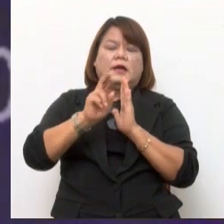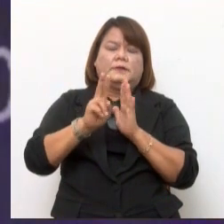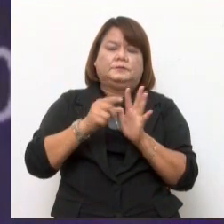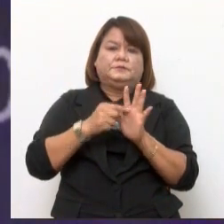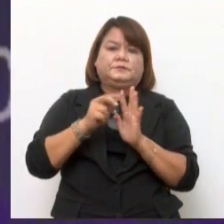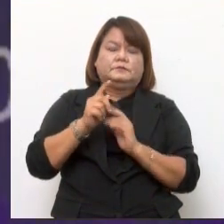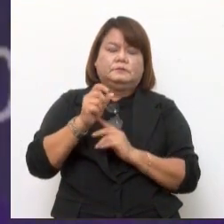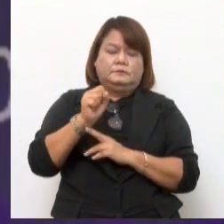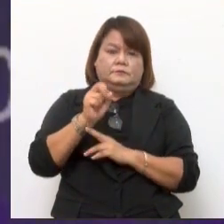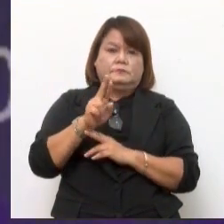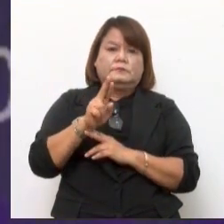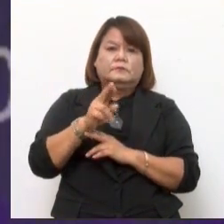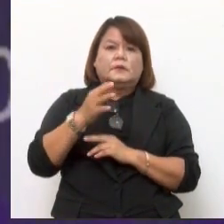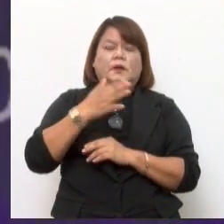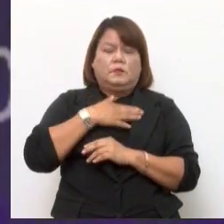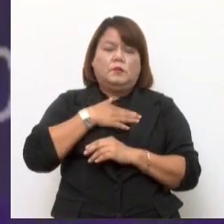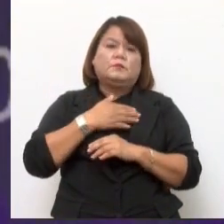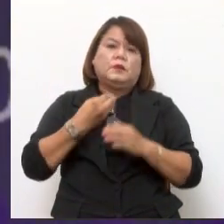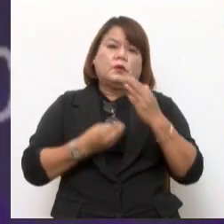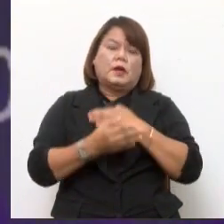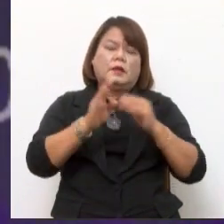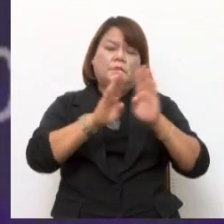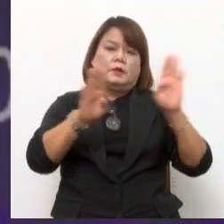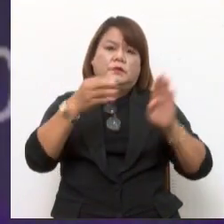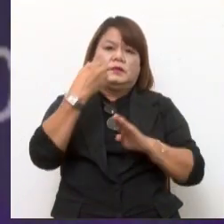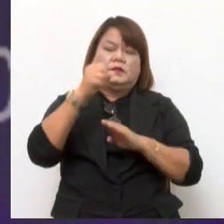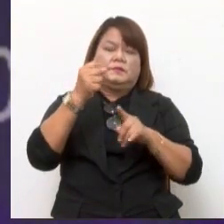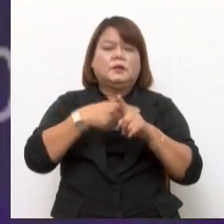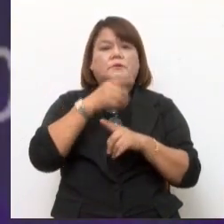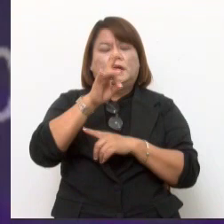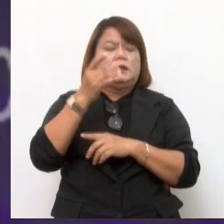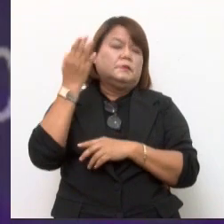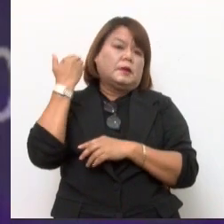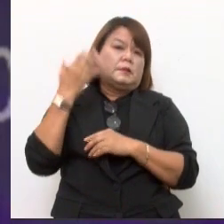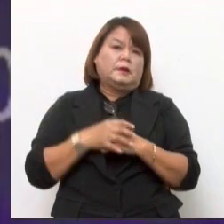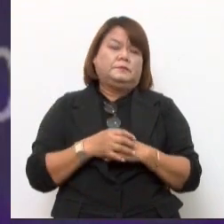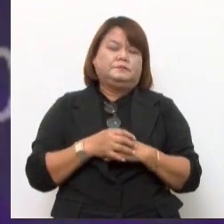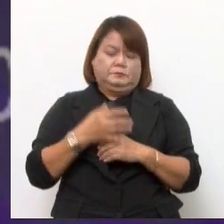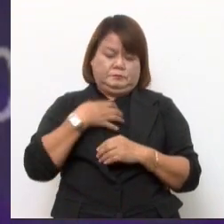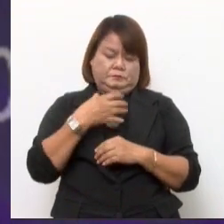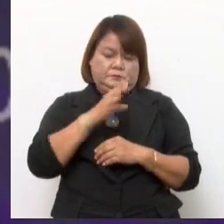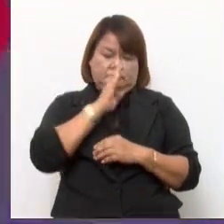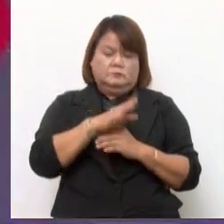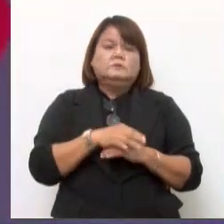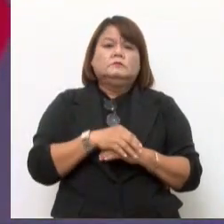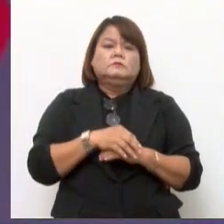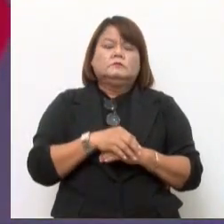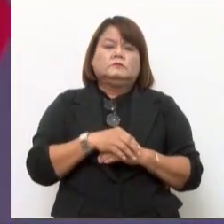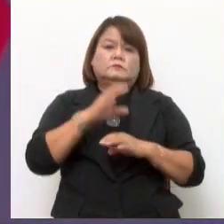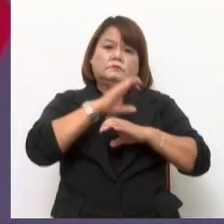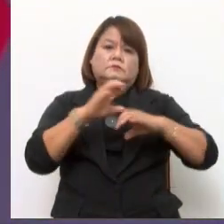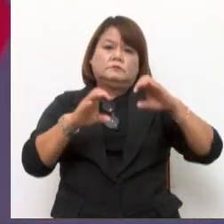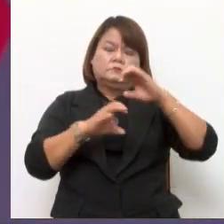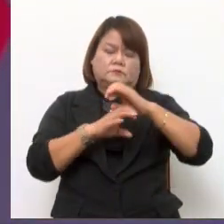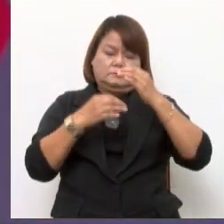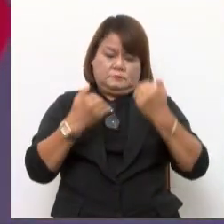ผมเองได้มีโอกาสได้ไปเปิดในวันที่10สิงหาที่ผ่านมาก็อยากจะเรียนว่าในโครงการนี้นะครับเป็นการ